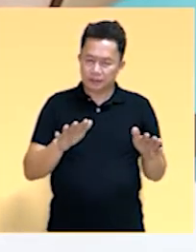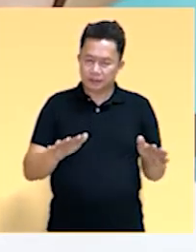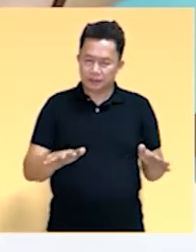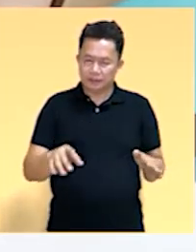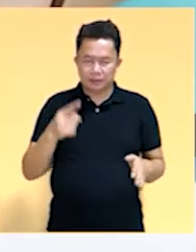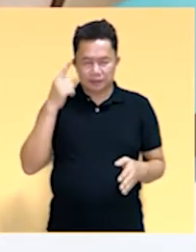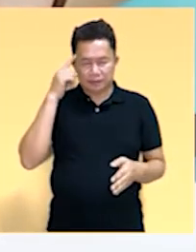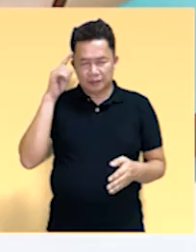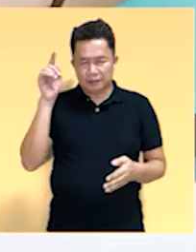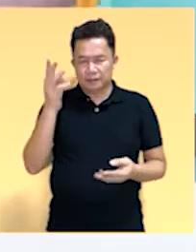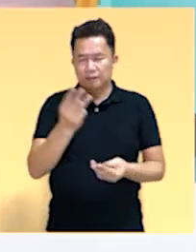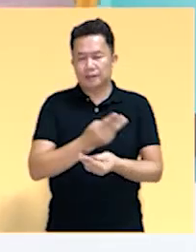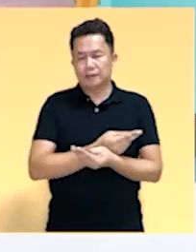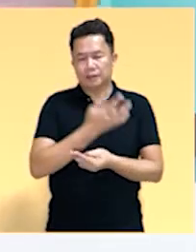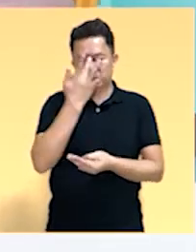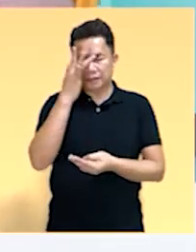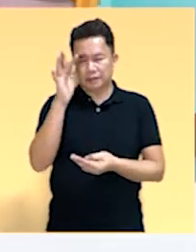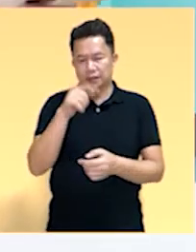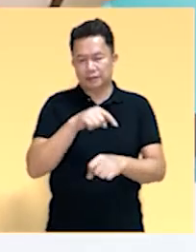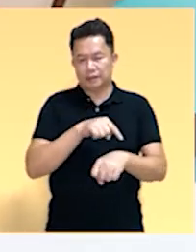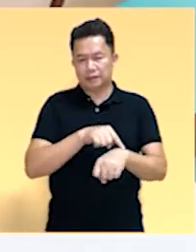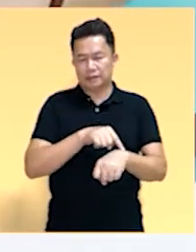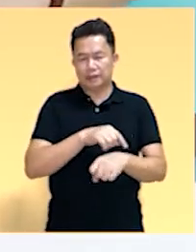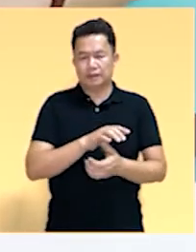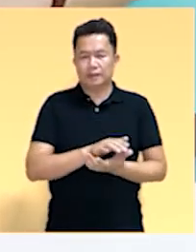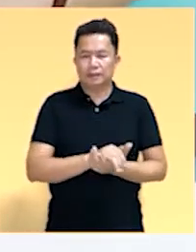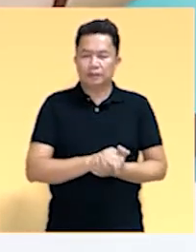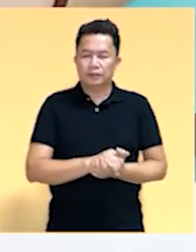Mga bata, it's matalino time!